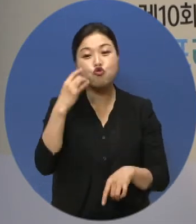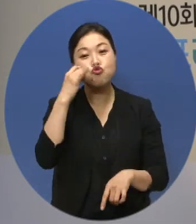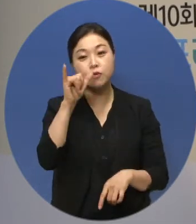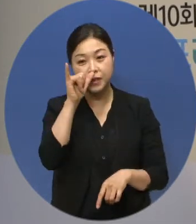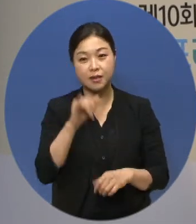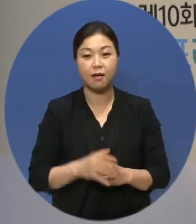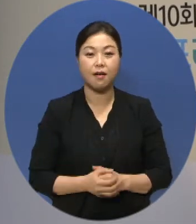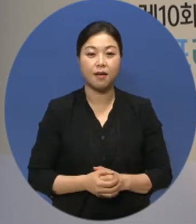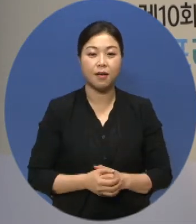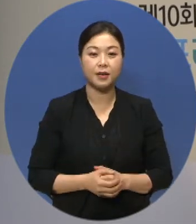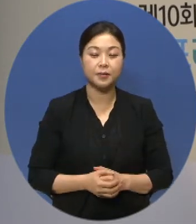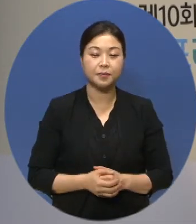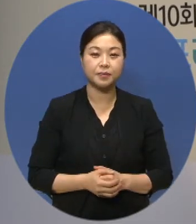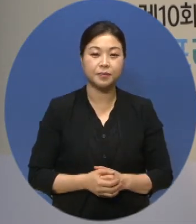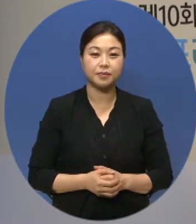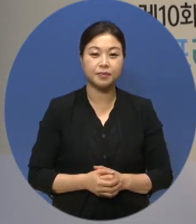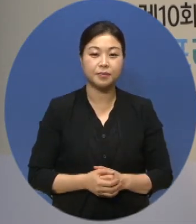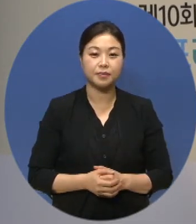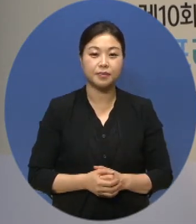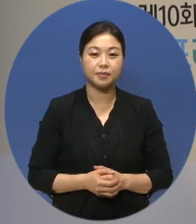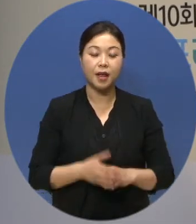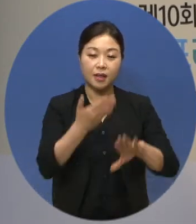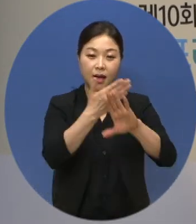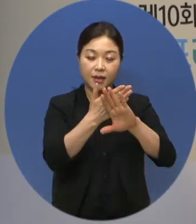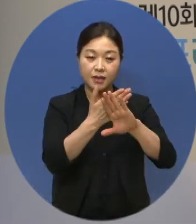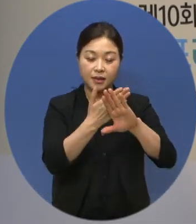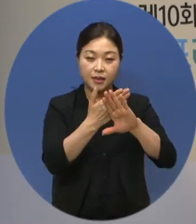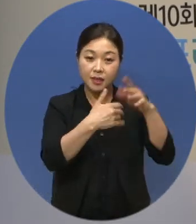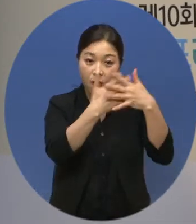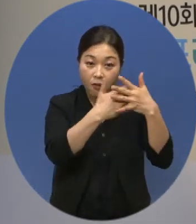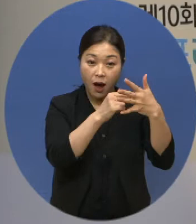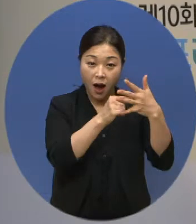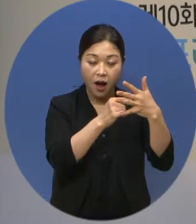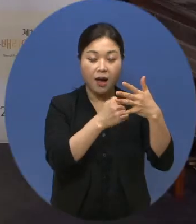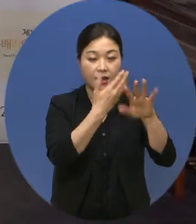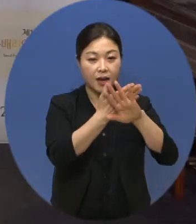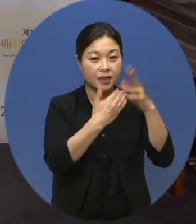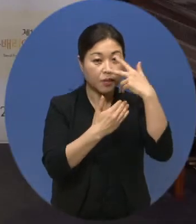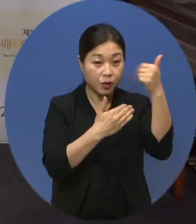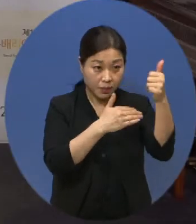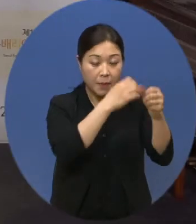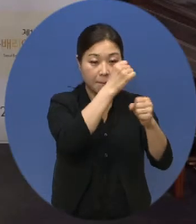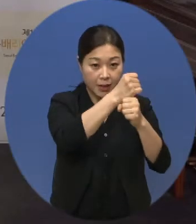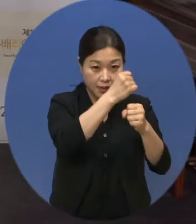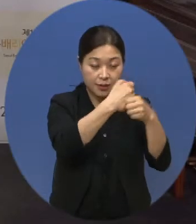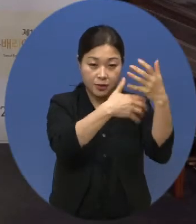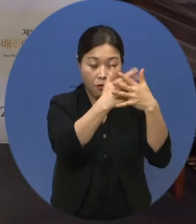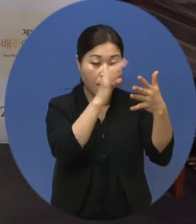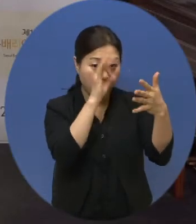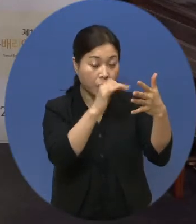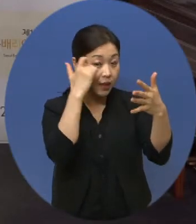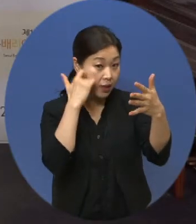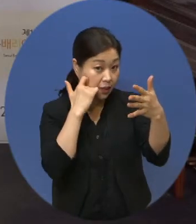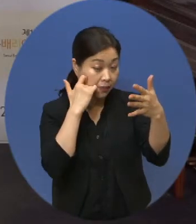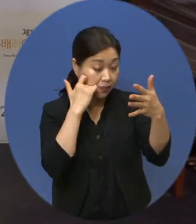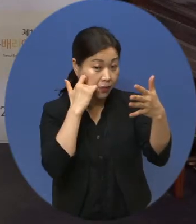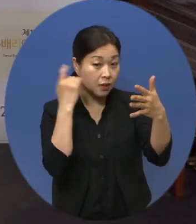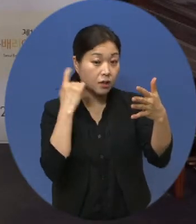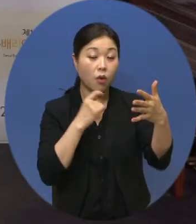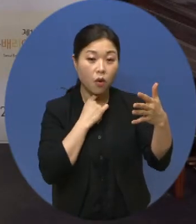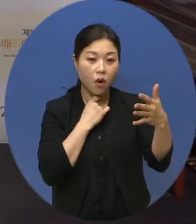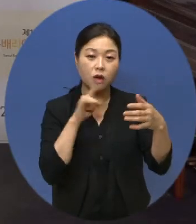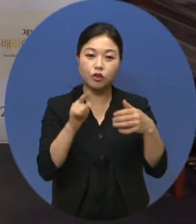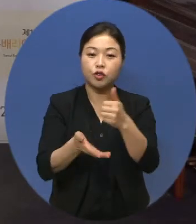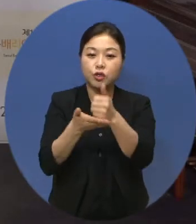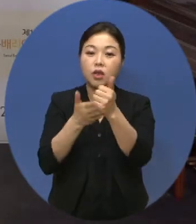궁금해서 다른 감독님들의 작품 보신 소감 좀 들어보고 어떤 작품을 좀 추천한다 이런 얘기도 좀 듣고